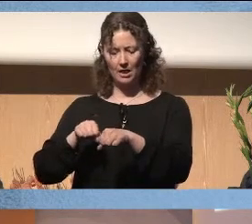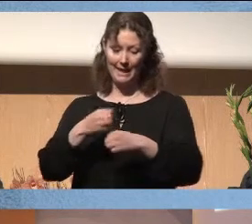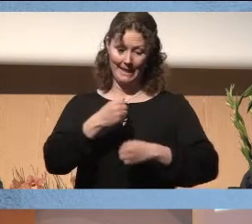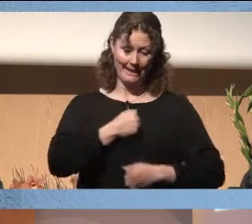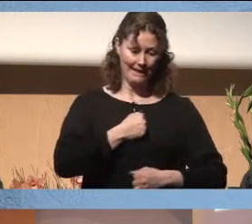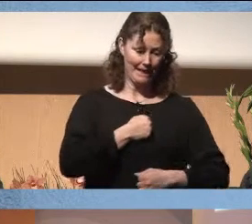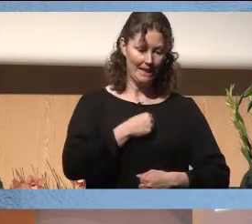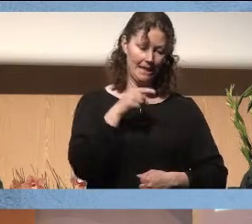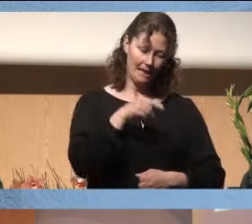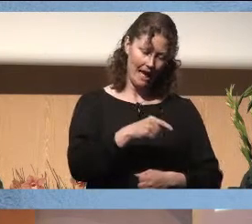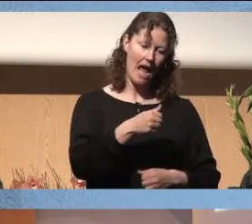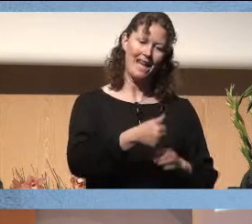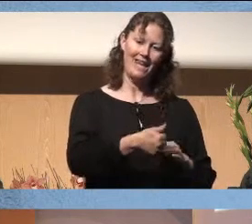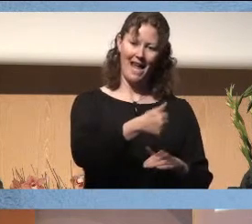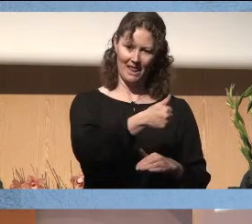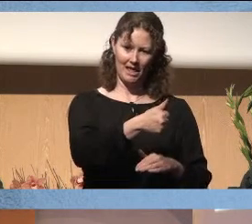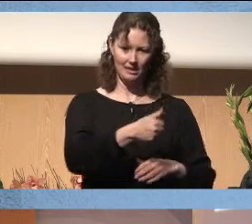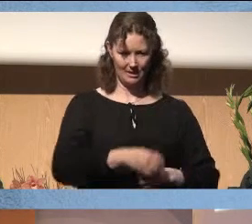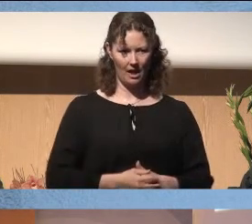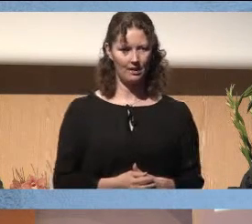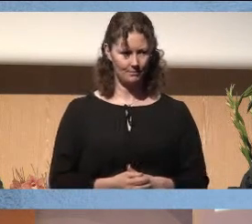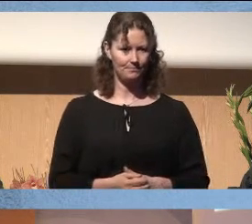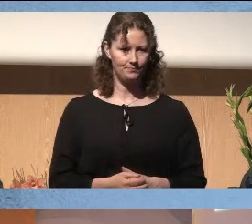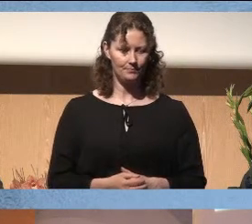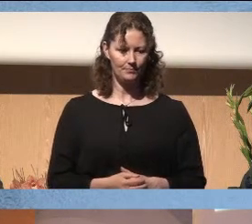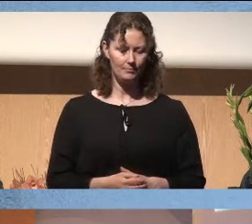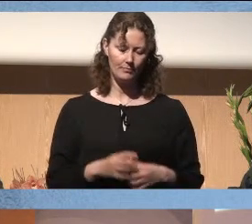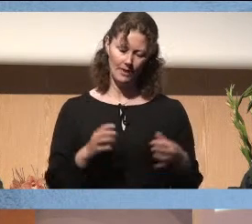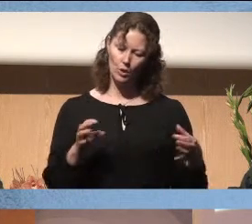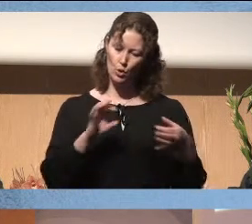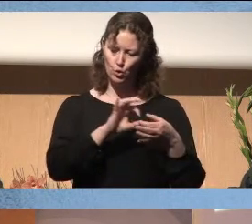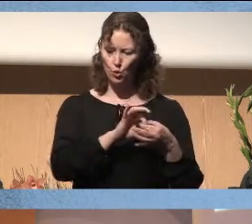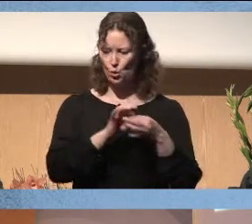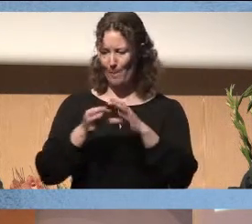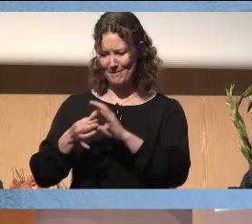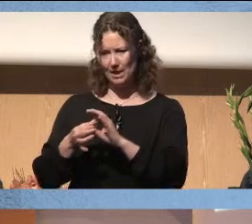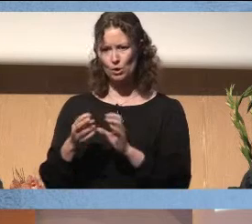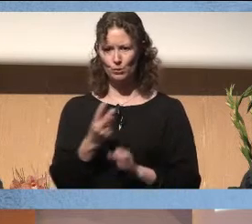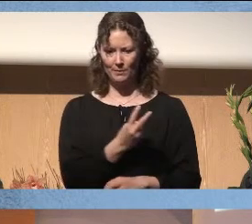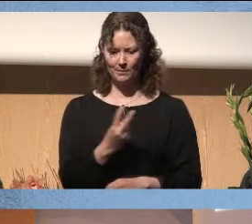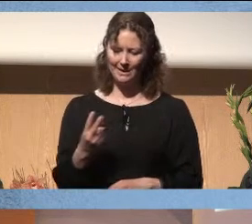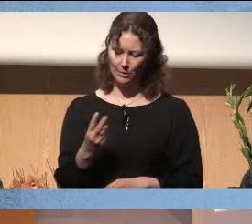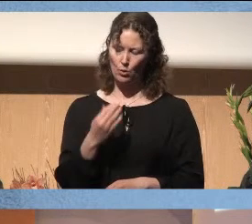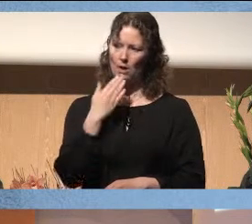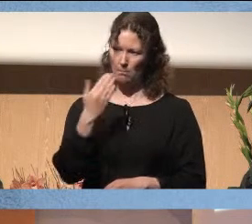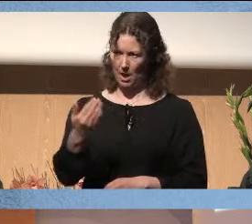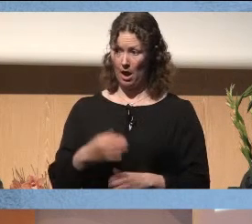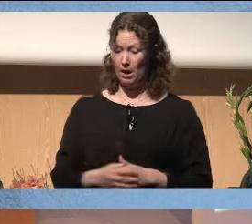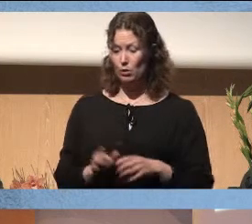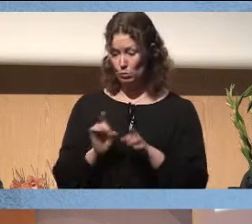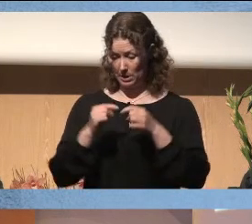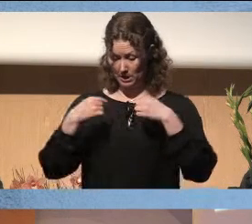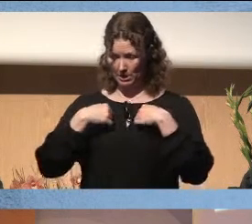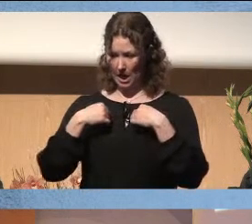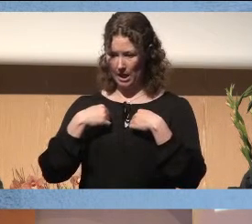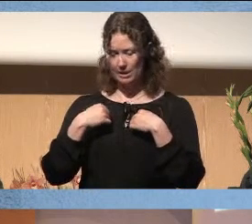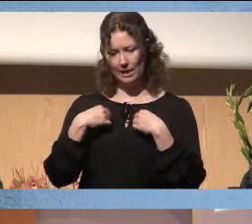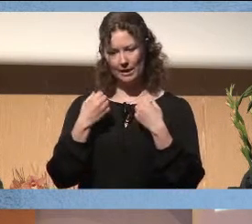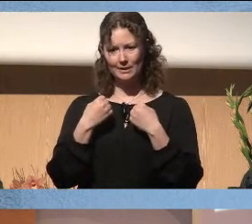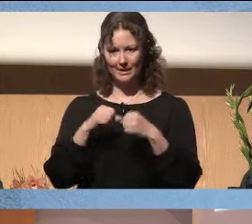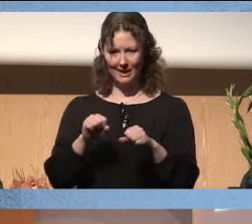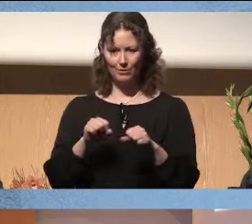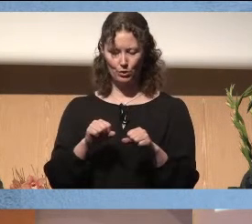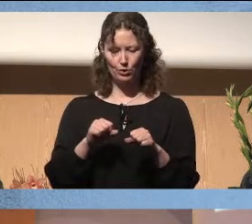Tillit ledelse. En kombinasjon der bra. Sånn som jeg driver